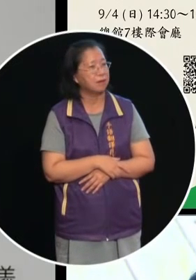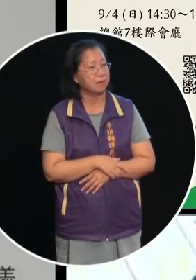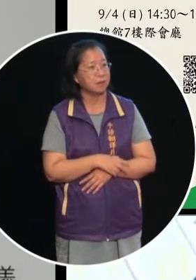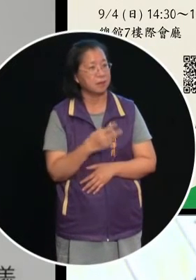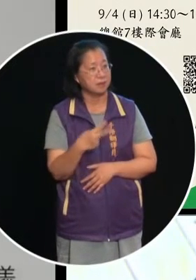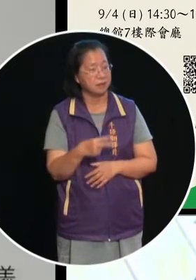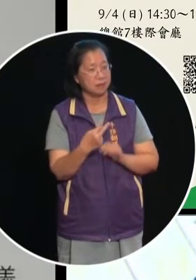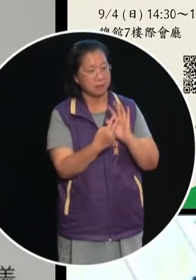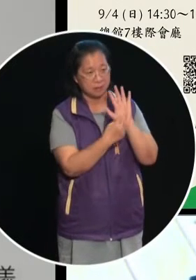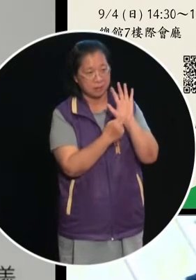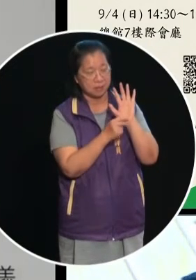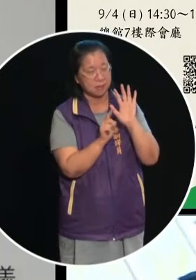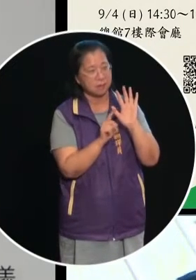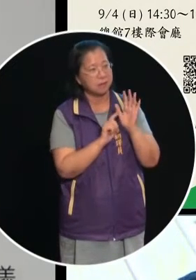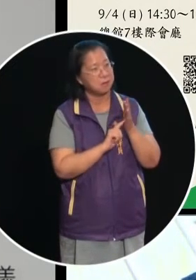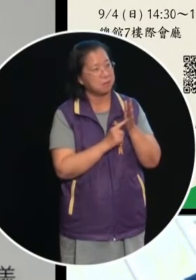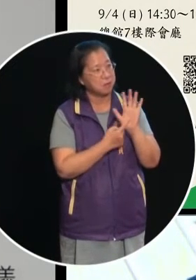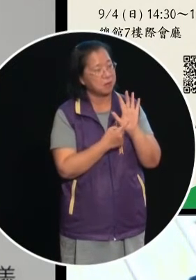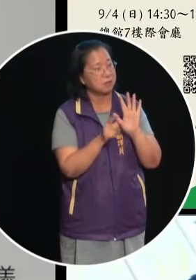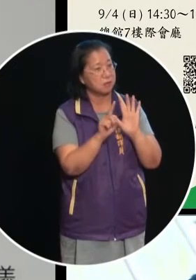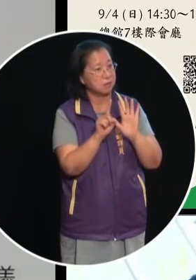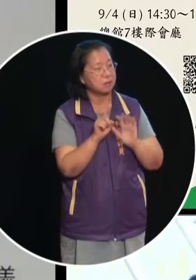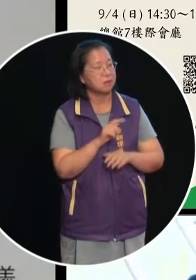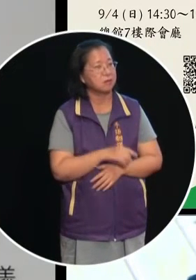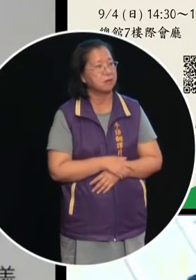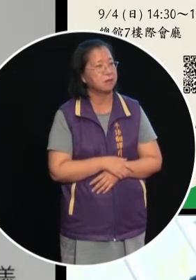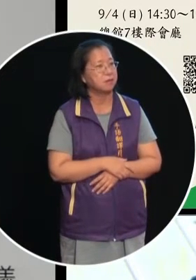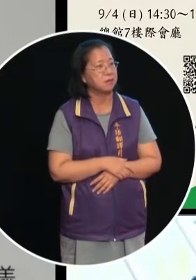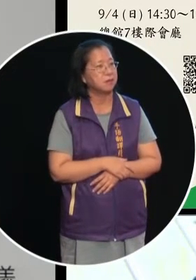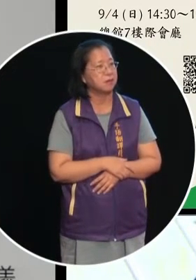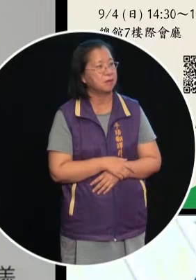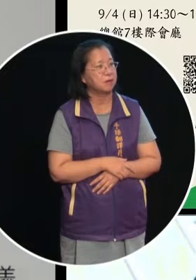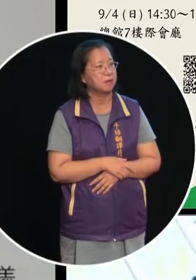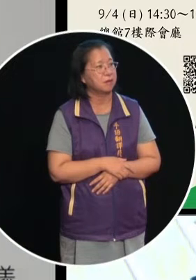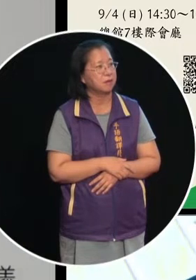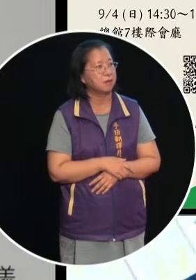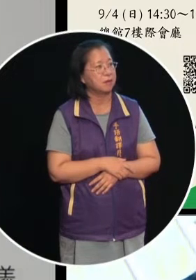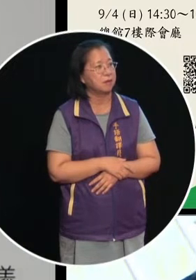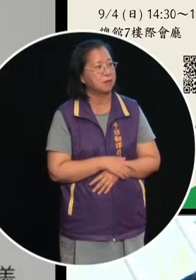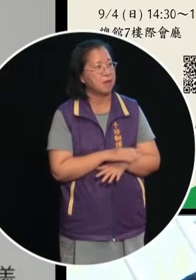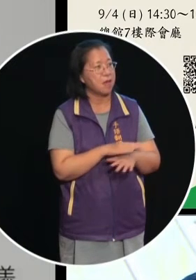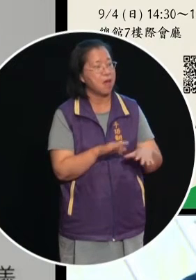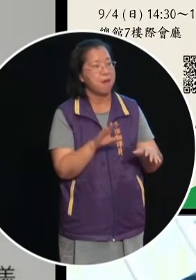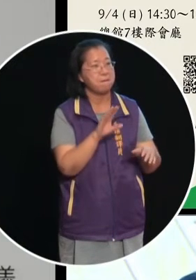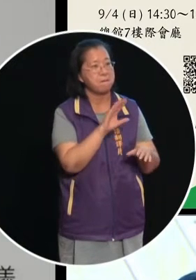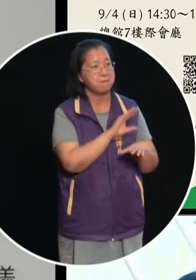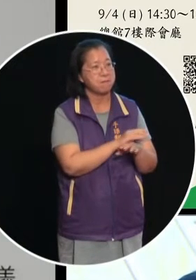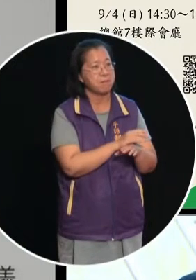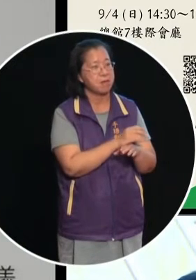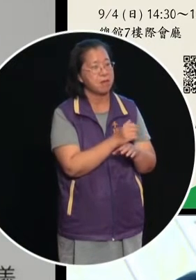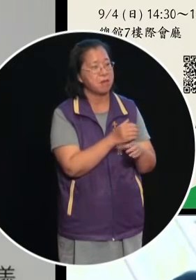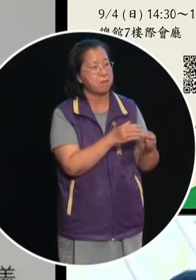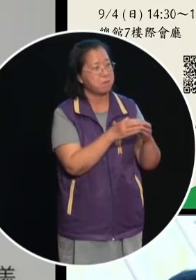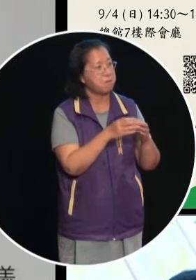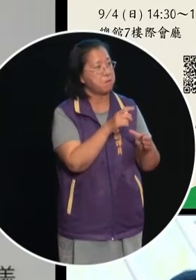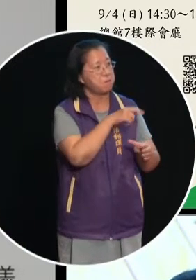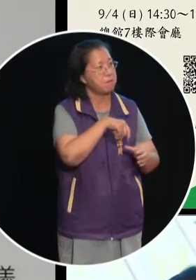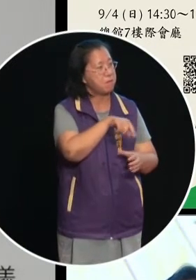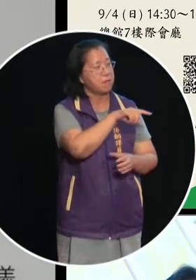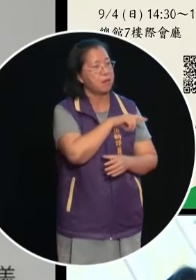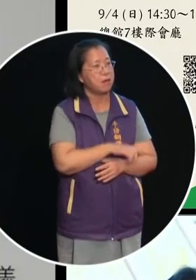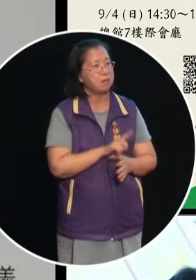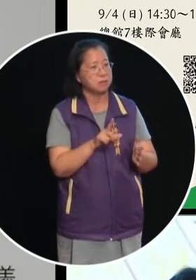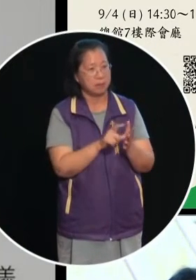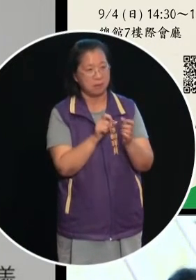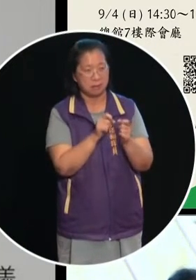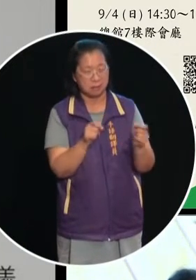我要表现我的观点。安倍派长期来讲是会慢慢